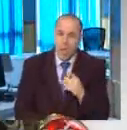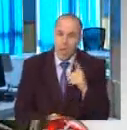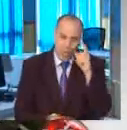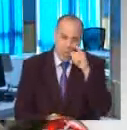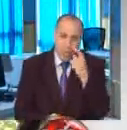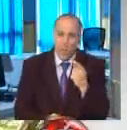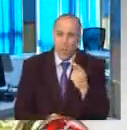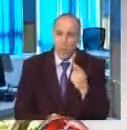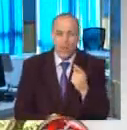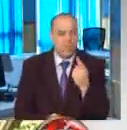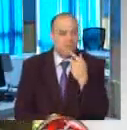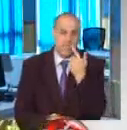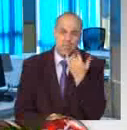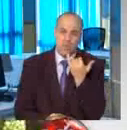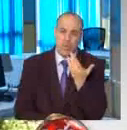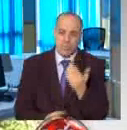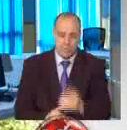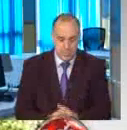عن أي تعليق.